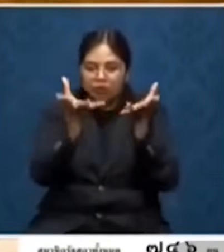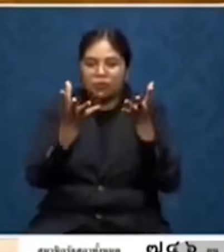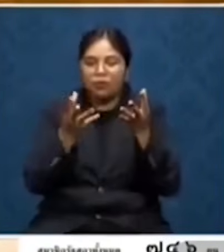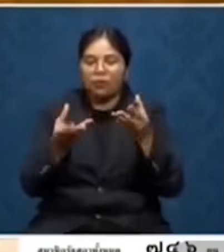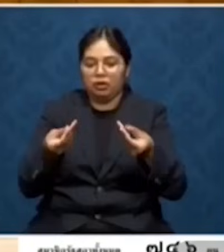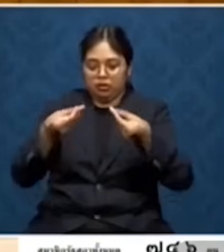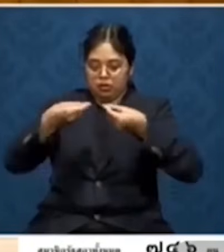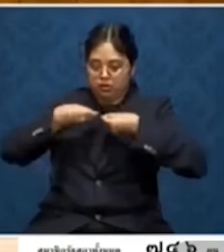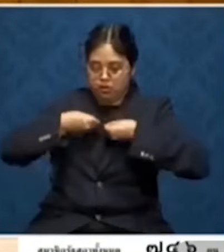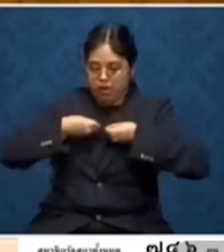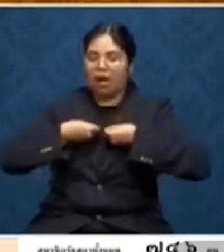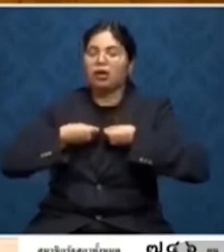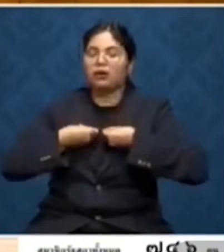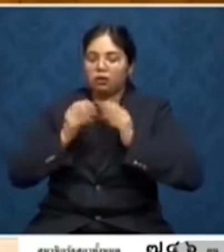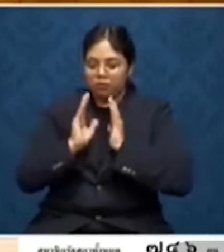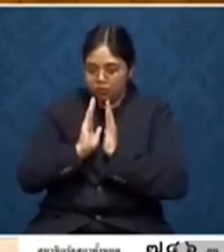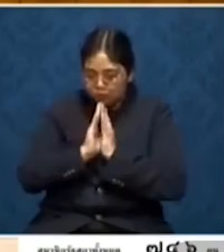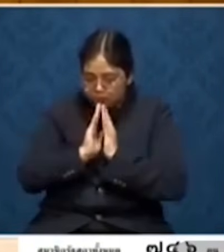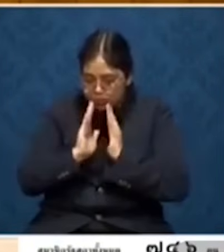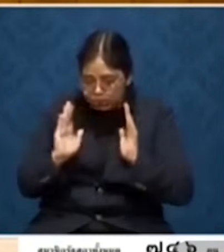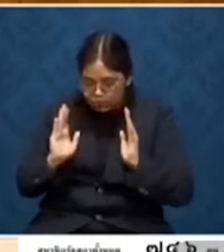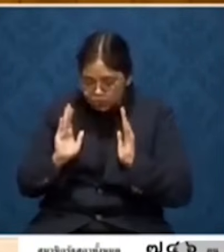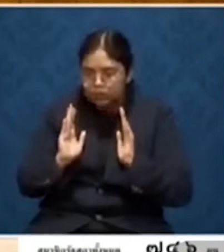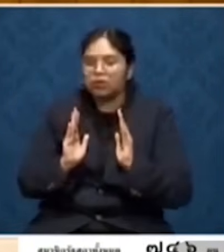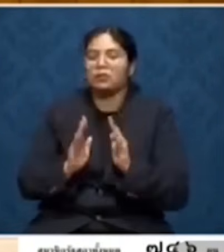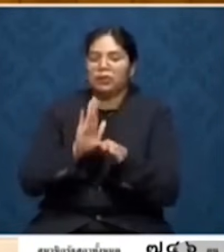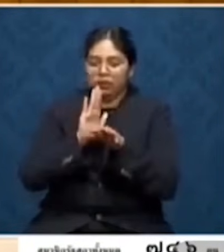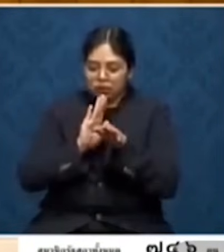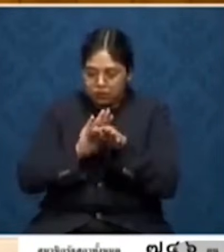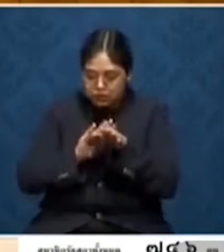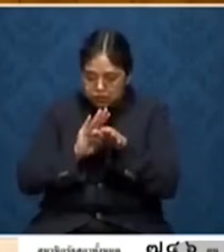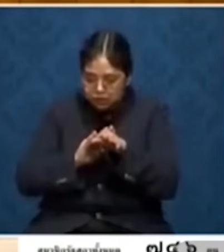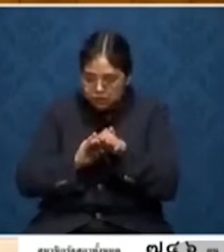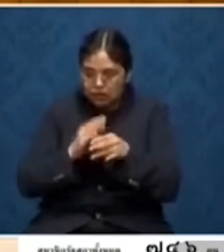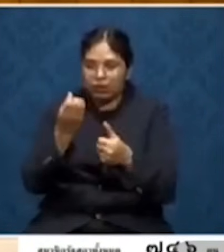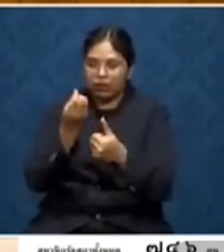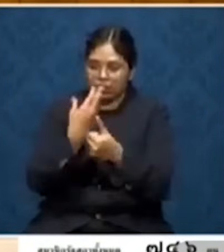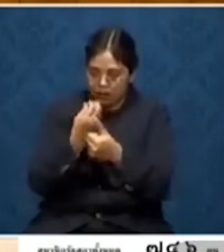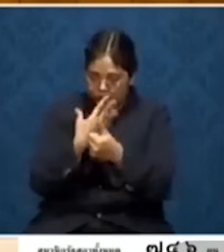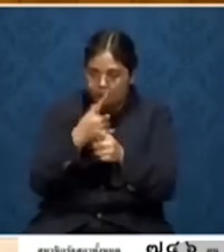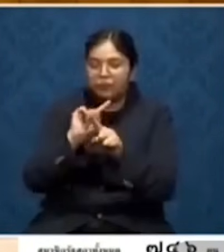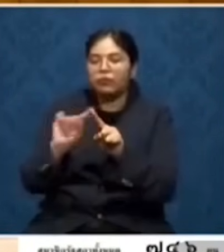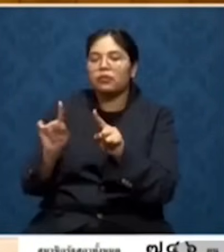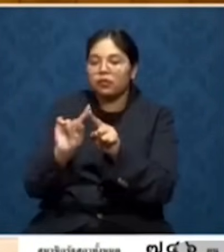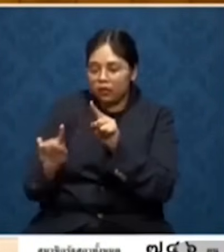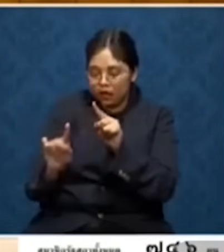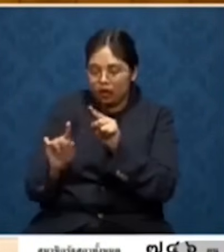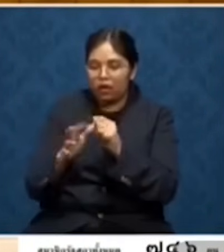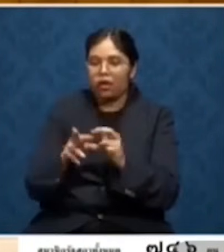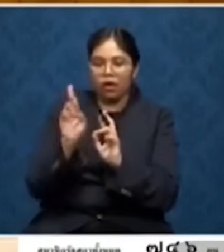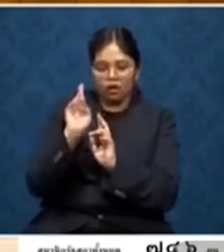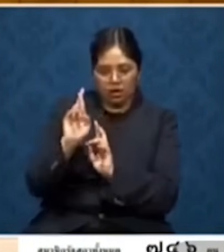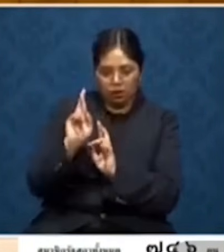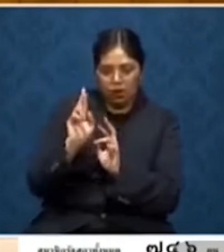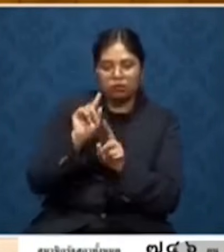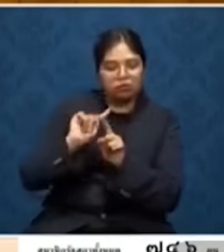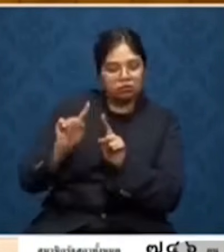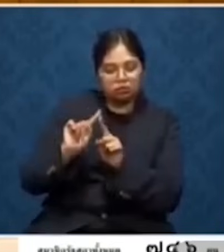ป็นเกียรติครับน้อมรับคำติคำแนะนำข้อควรระวังที่ท่านได้พูด